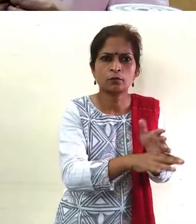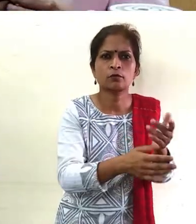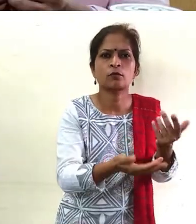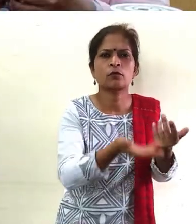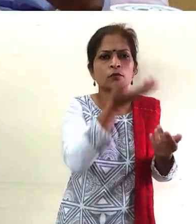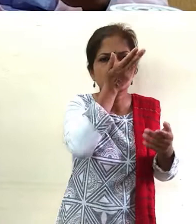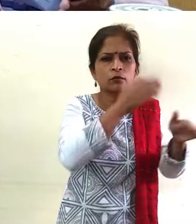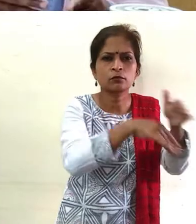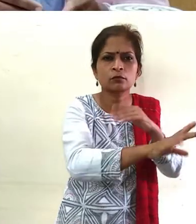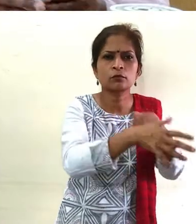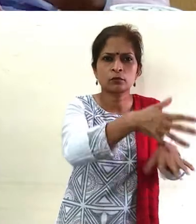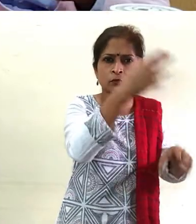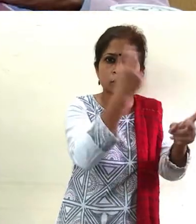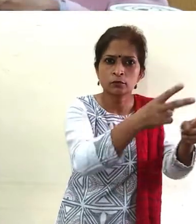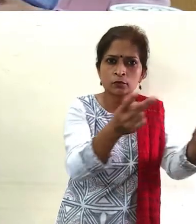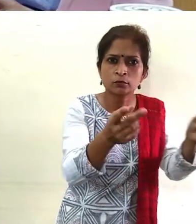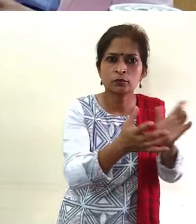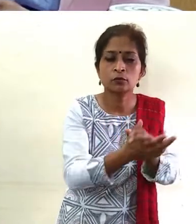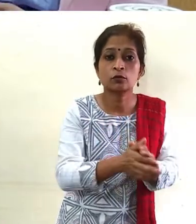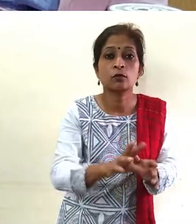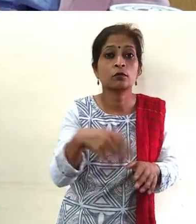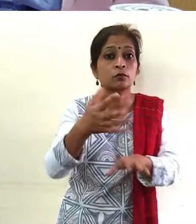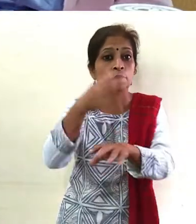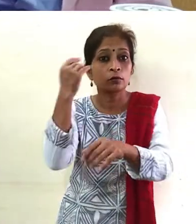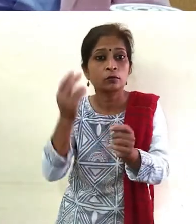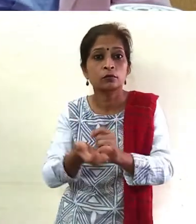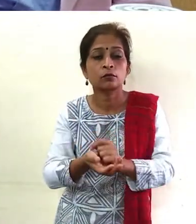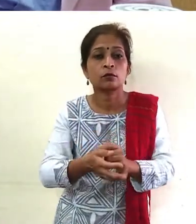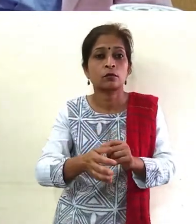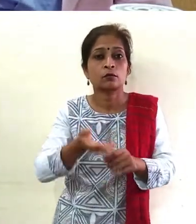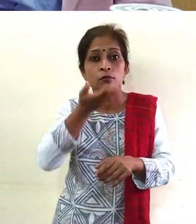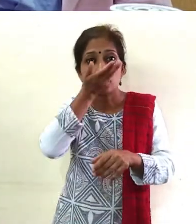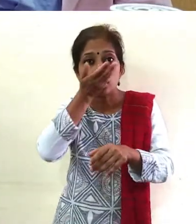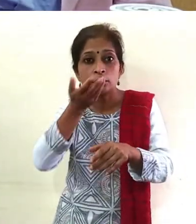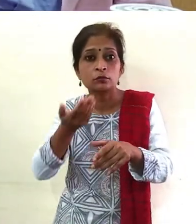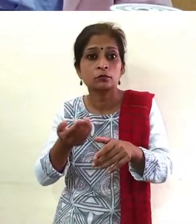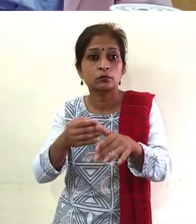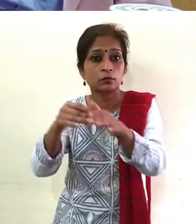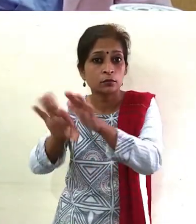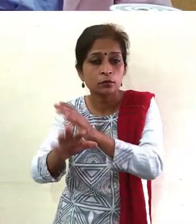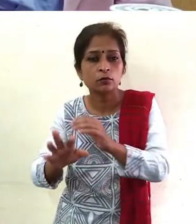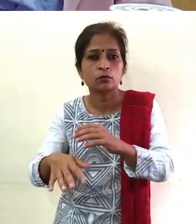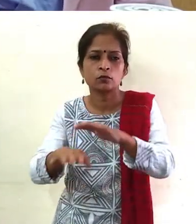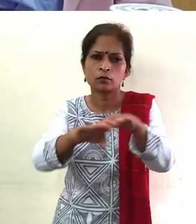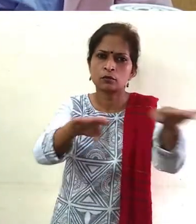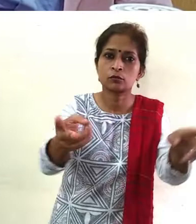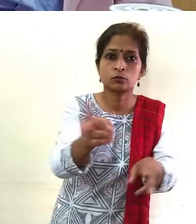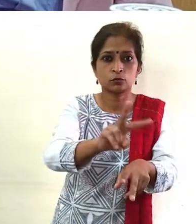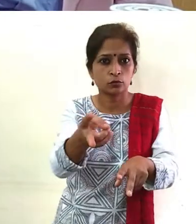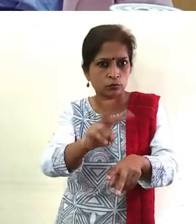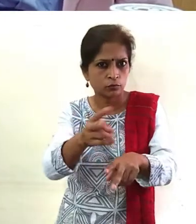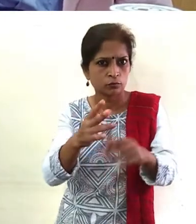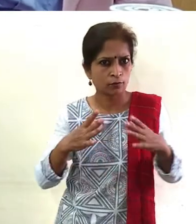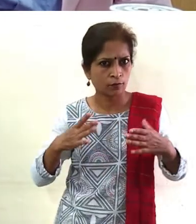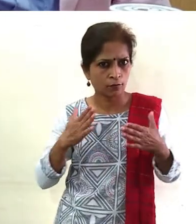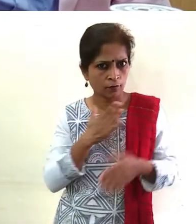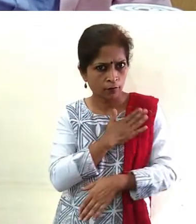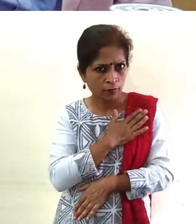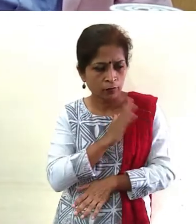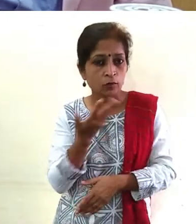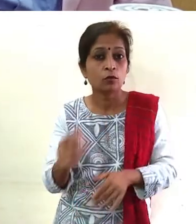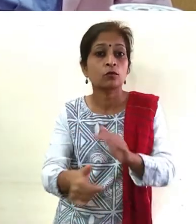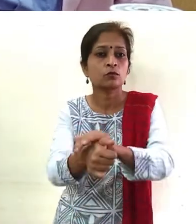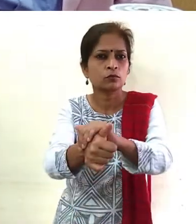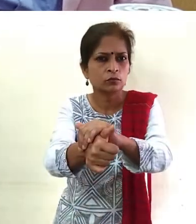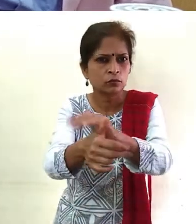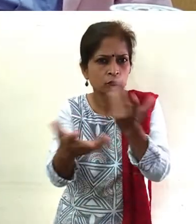ऐसे कुछ जीव आए जो कि जल में भी रह सकते थे और थल में भी रह सकते थे, एम्फीबियंस जिनको बोलते हैं या उभयचर बोलते हैं, है ना। तो